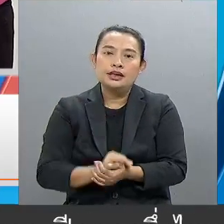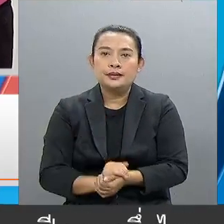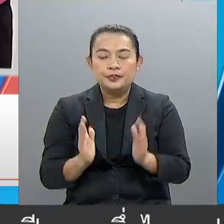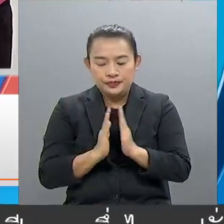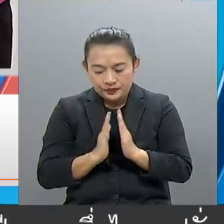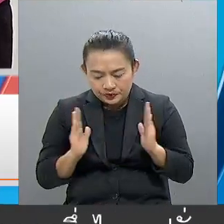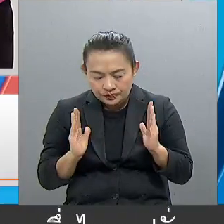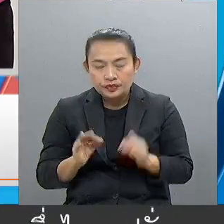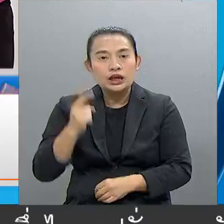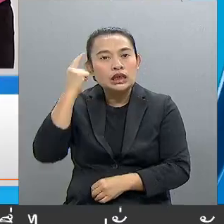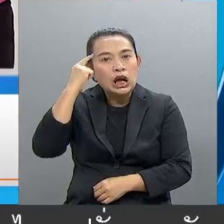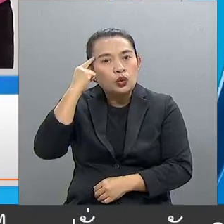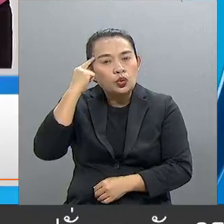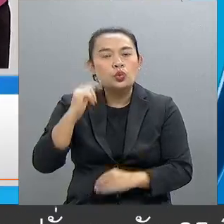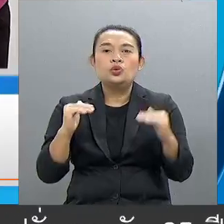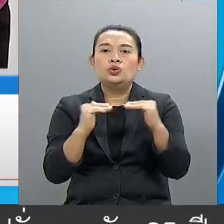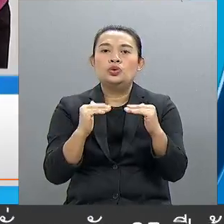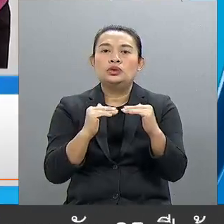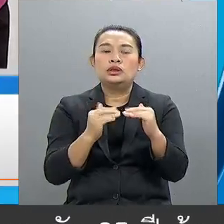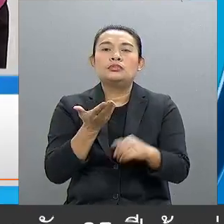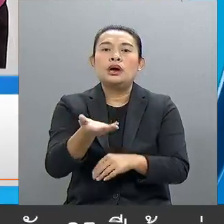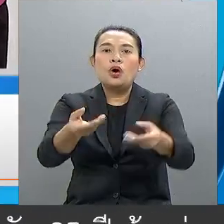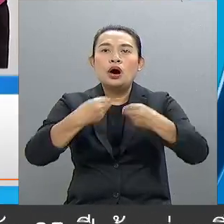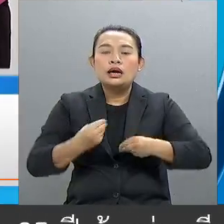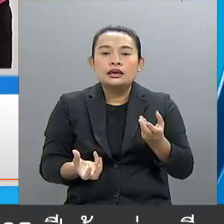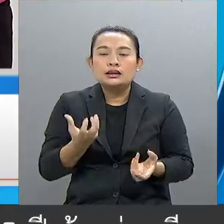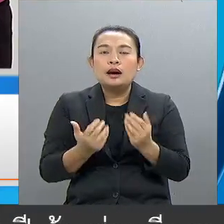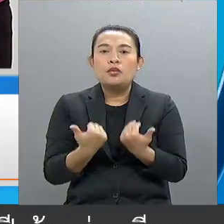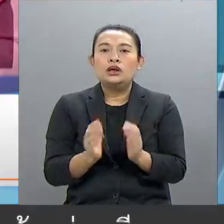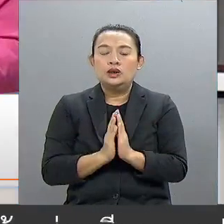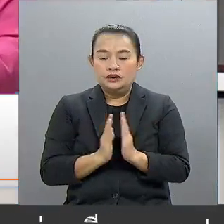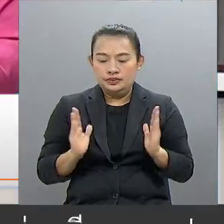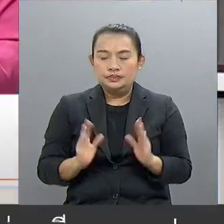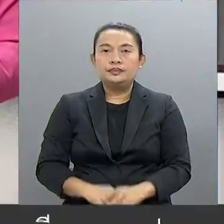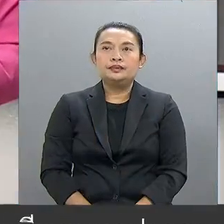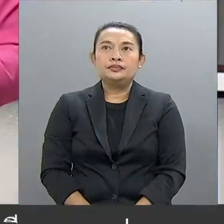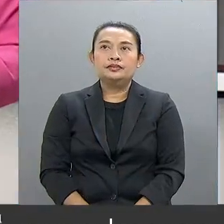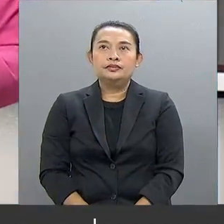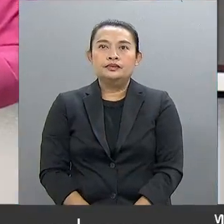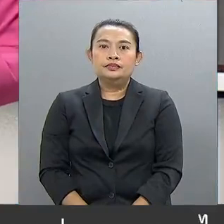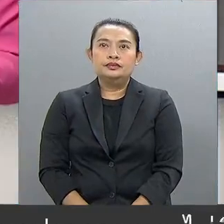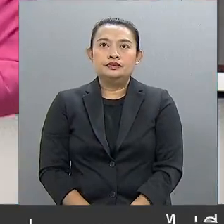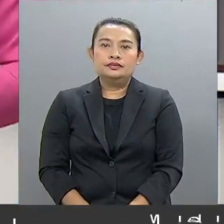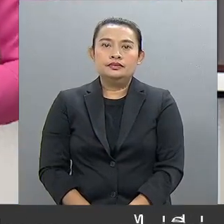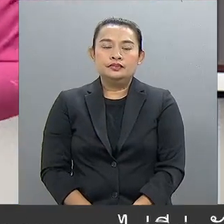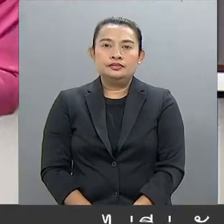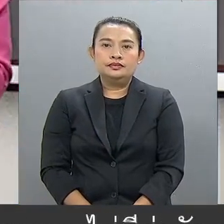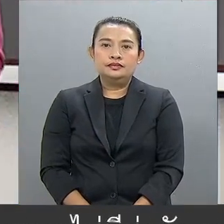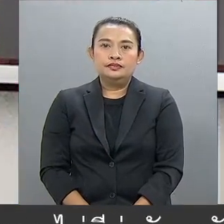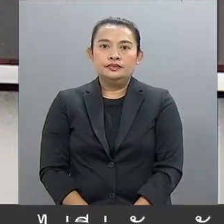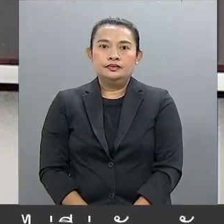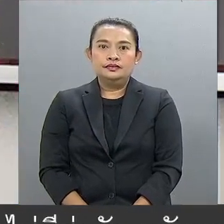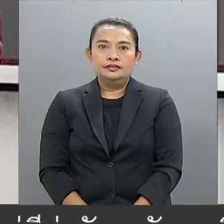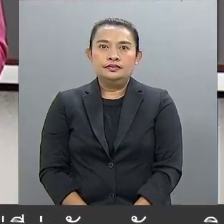ของการไปเรียกร้องความเป็นธรรมกันต่อไปวันนี้ขอบพระคุณมากเลยค่ะทนายรณรงค์ค่ะสวั สด ี ค ่ะนี่นะคะ